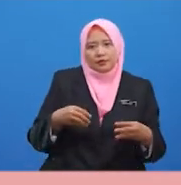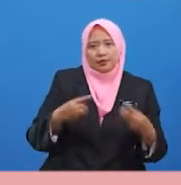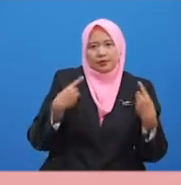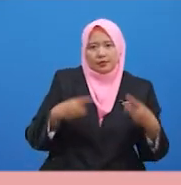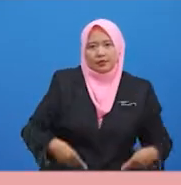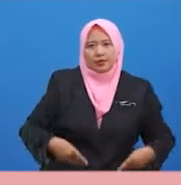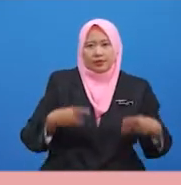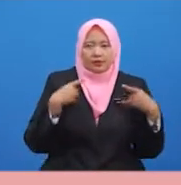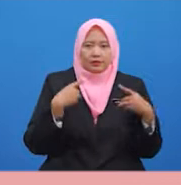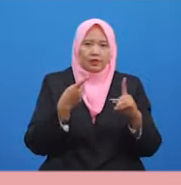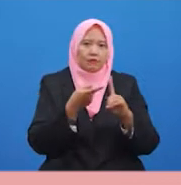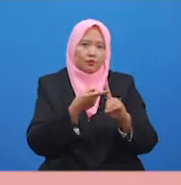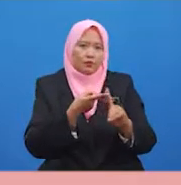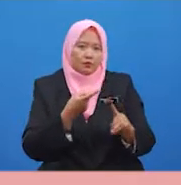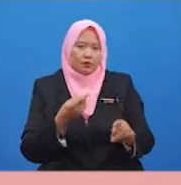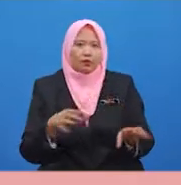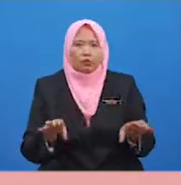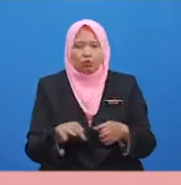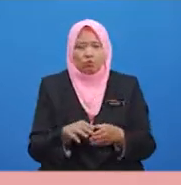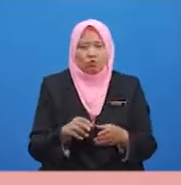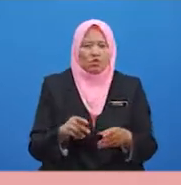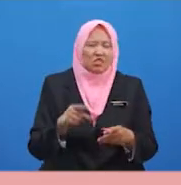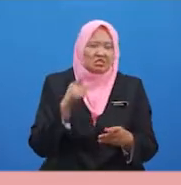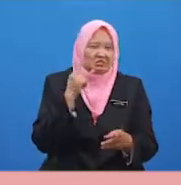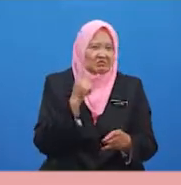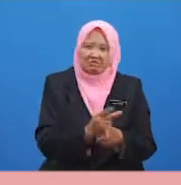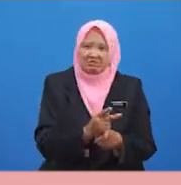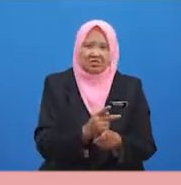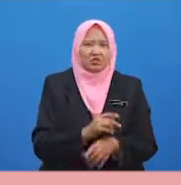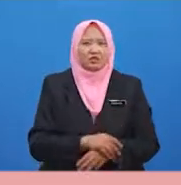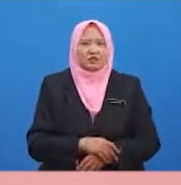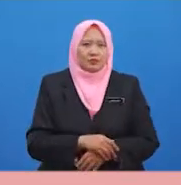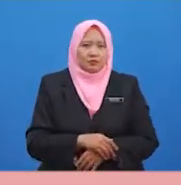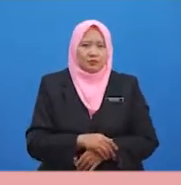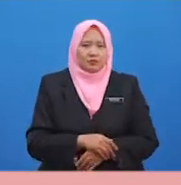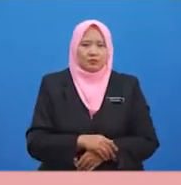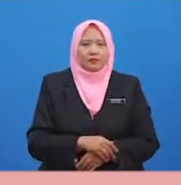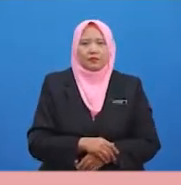manusia memiliki barangan keperluan mereka dengan jalan yang halal.